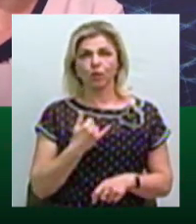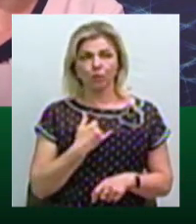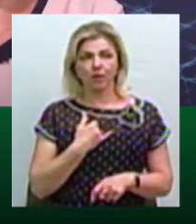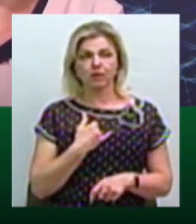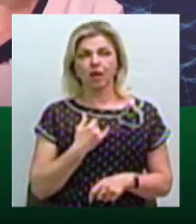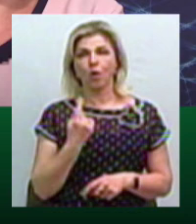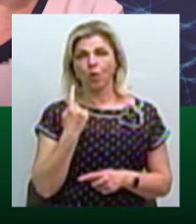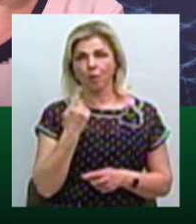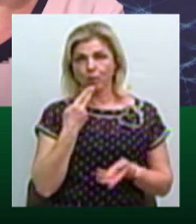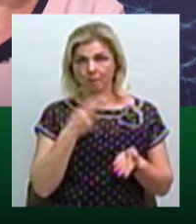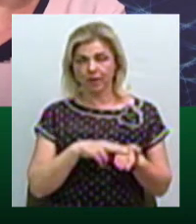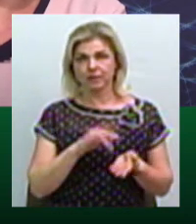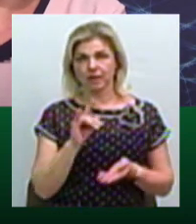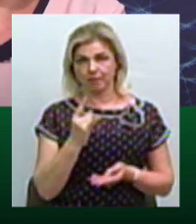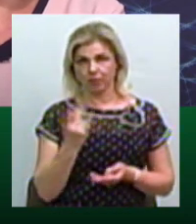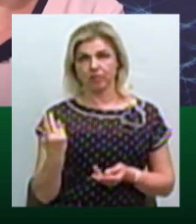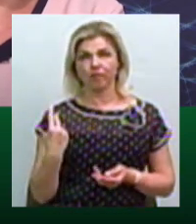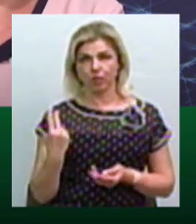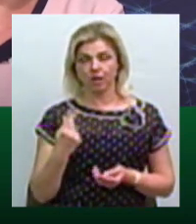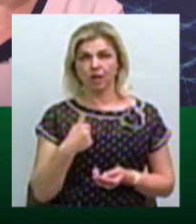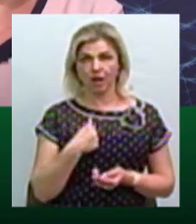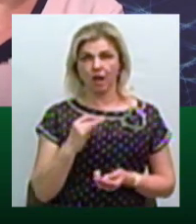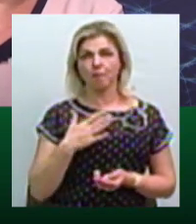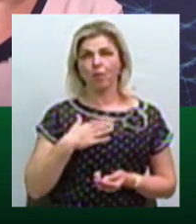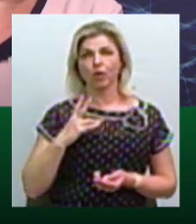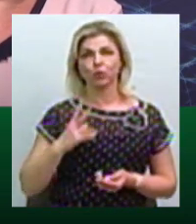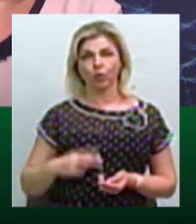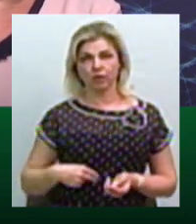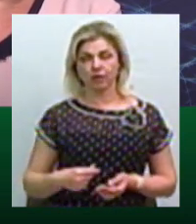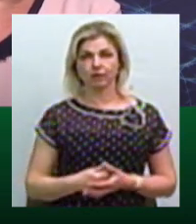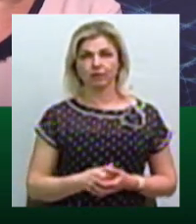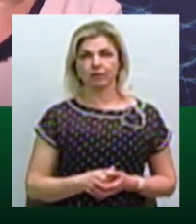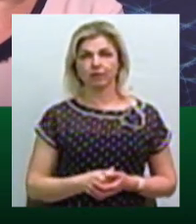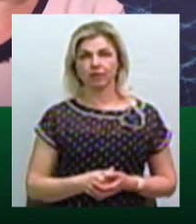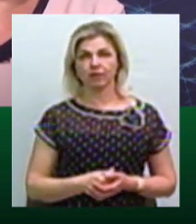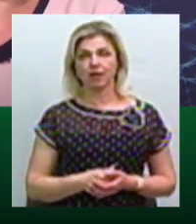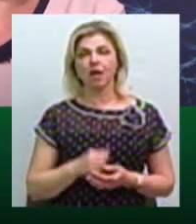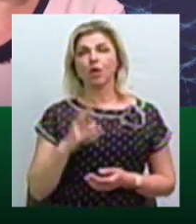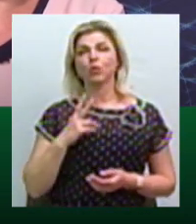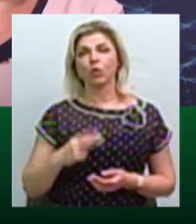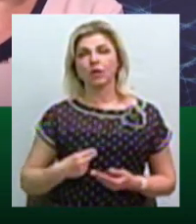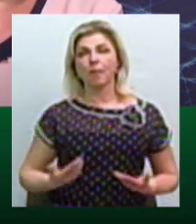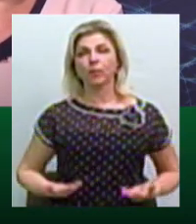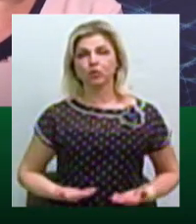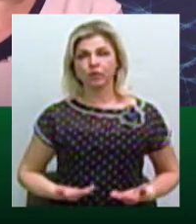дитина. Ще ми вдвох прописані, я і моя донька. Але вона проживає